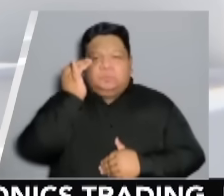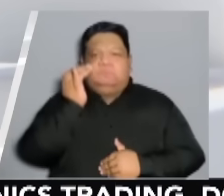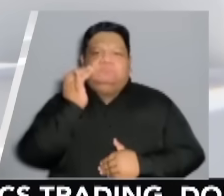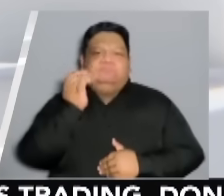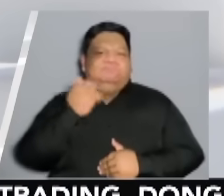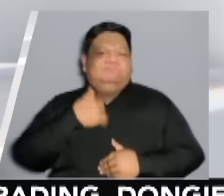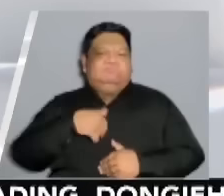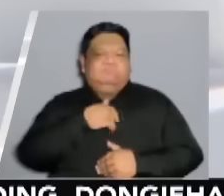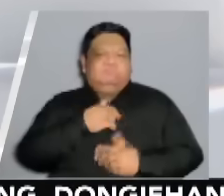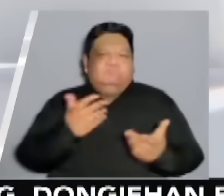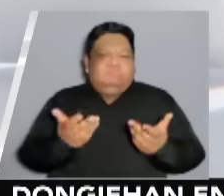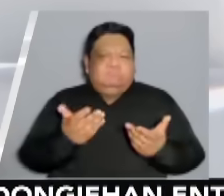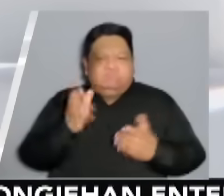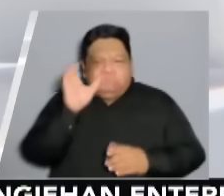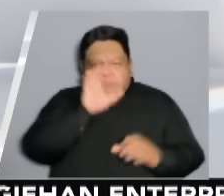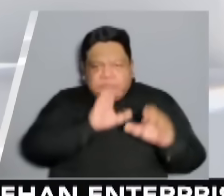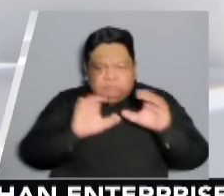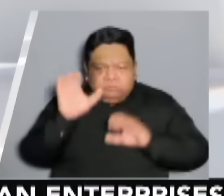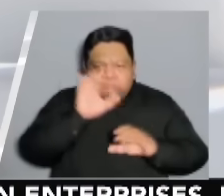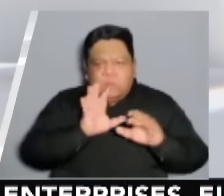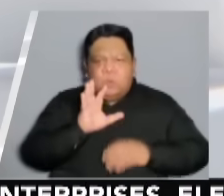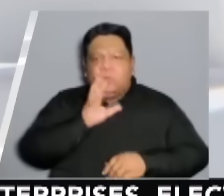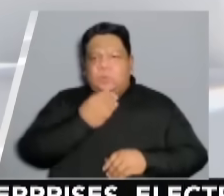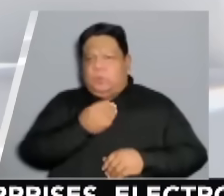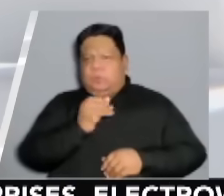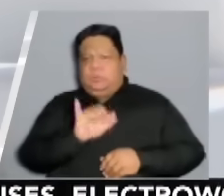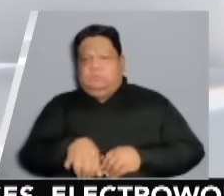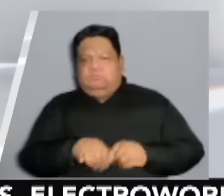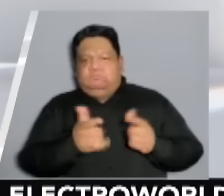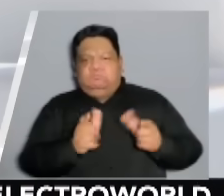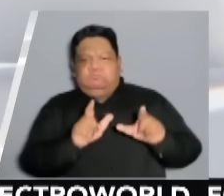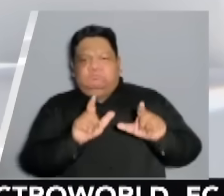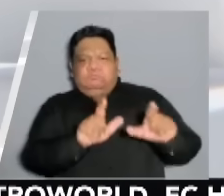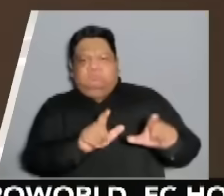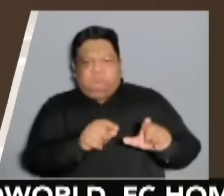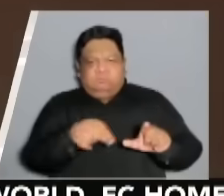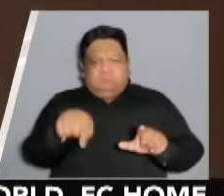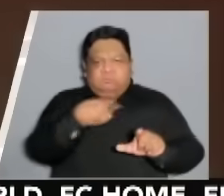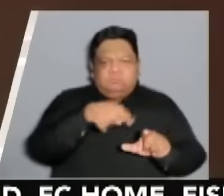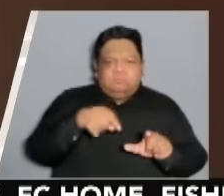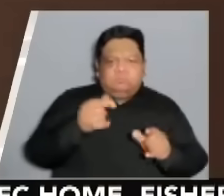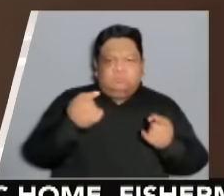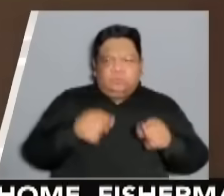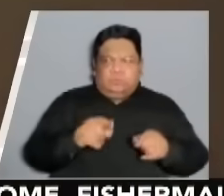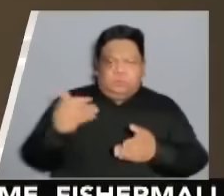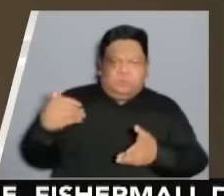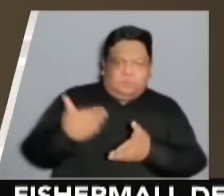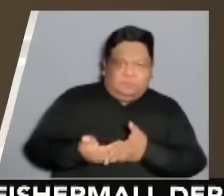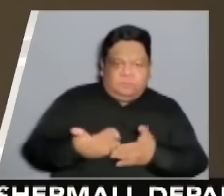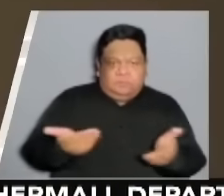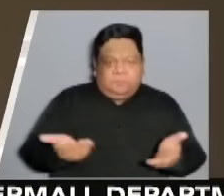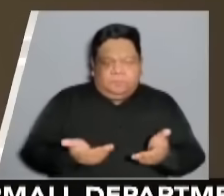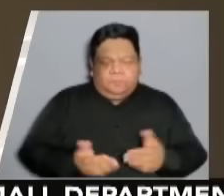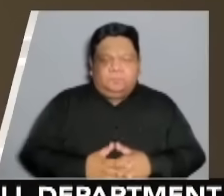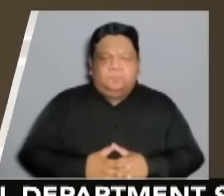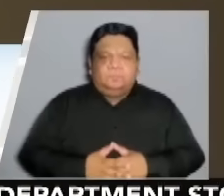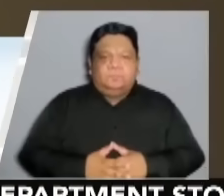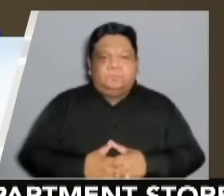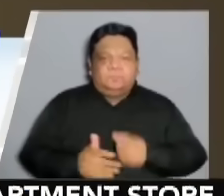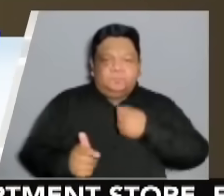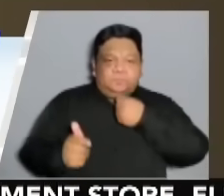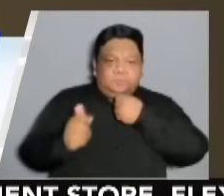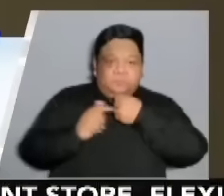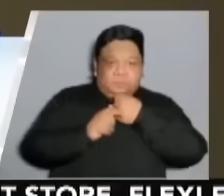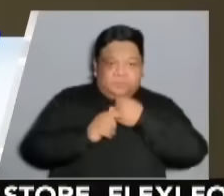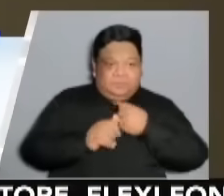natin ngayon kung sino po yung supposedly kakatagpuin po nila nung sila ay dumating. June 20, dumating sa bansa ang mga biktima at